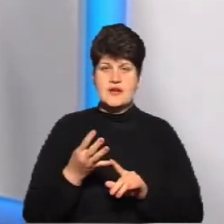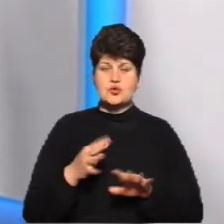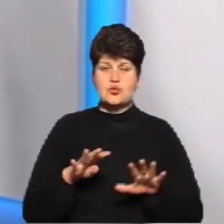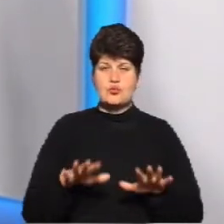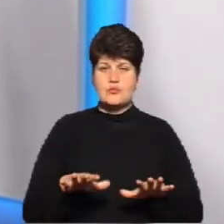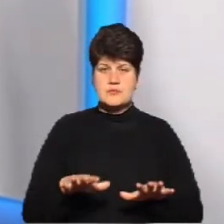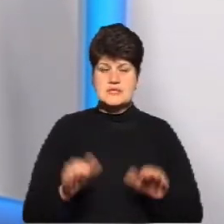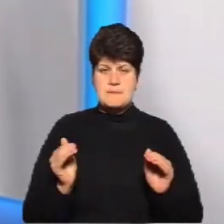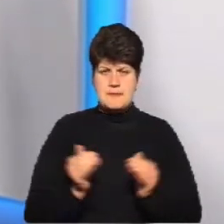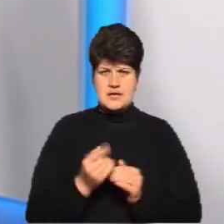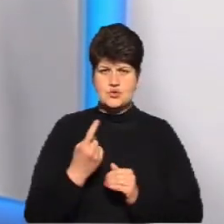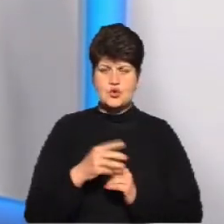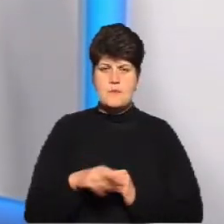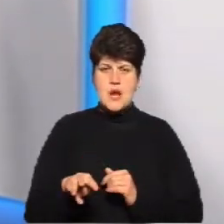це